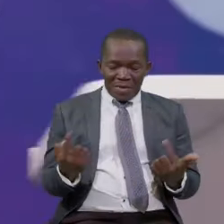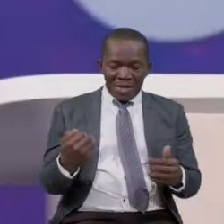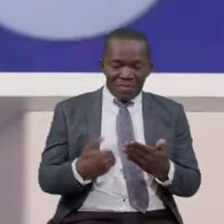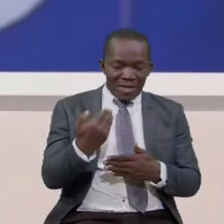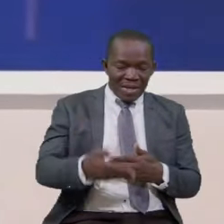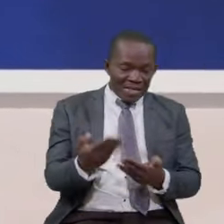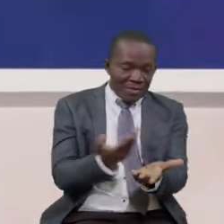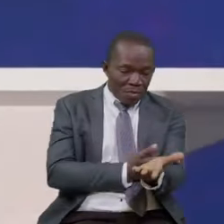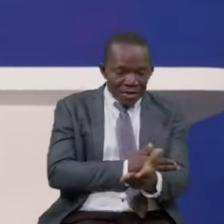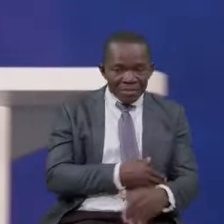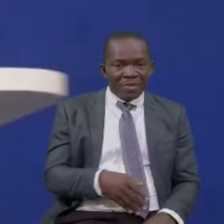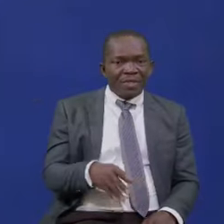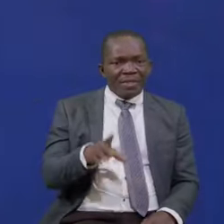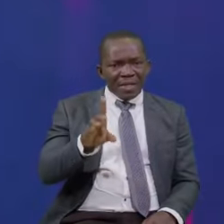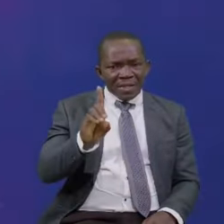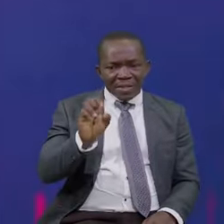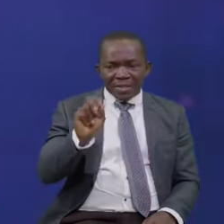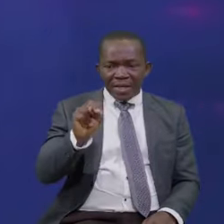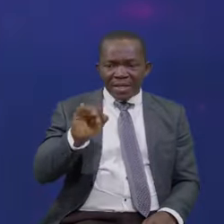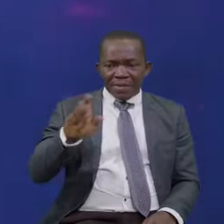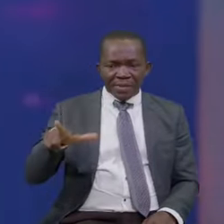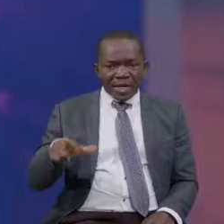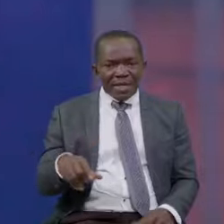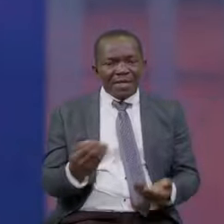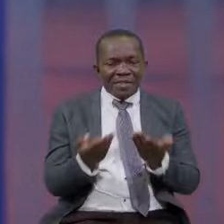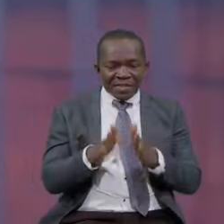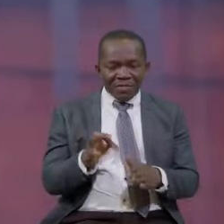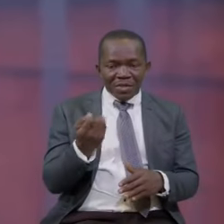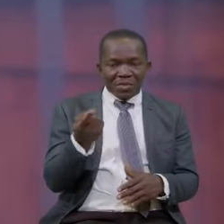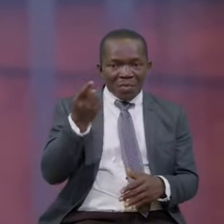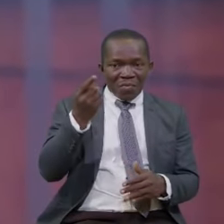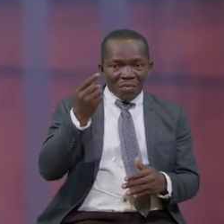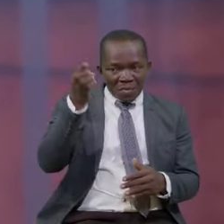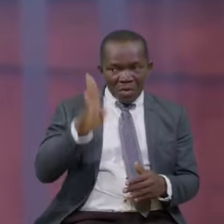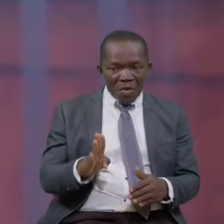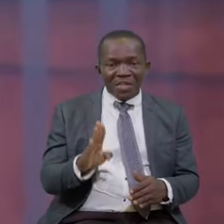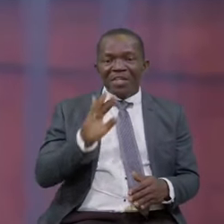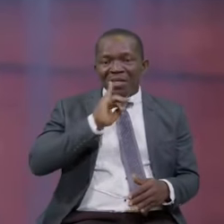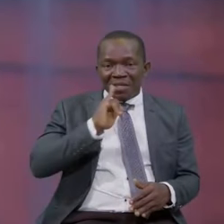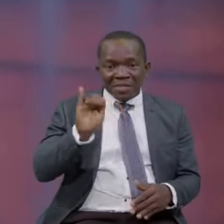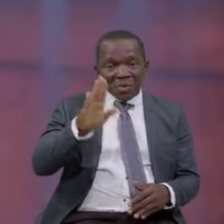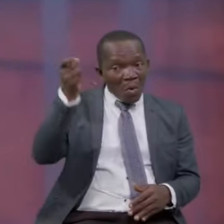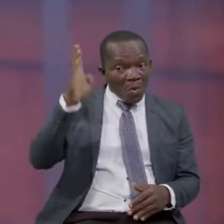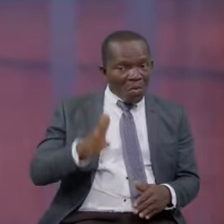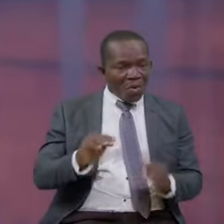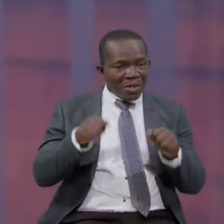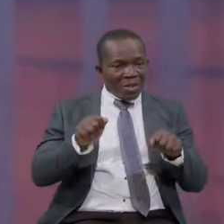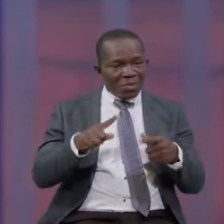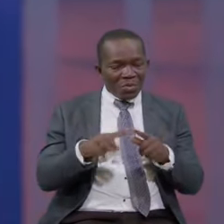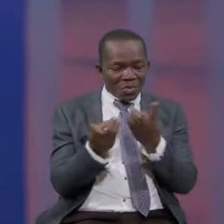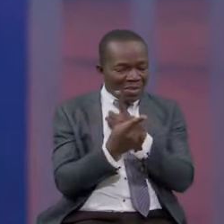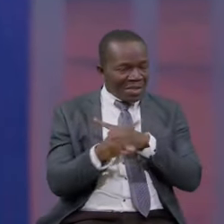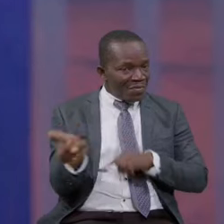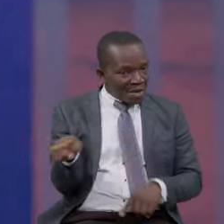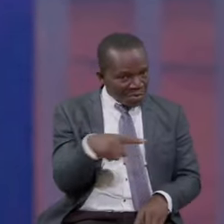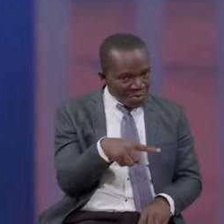serviteur du Dieu vivant est-ce que ton Dieu que tu sis a-t-il pu te délivrer Daniel a